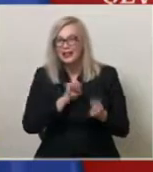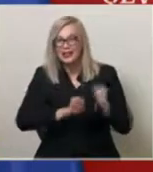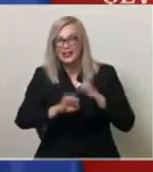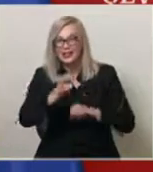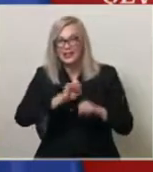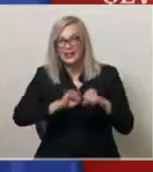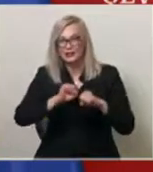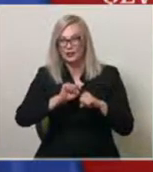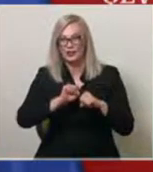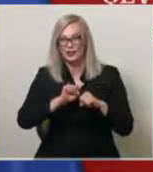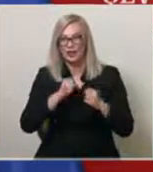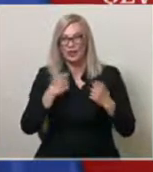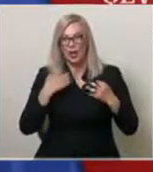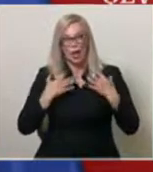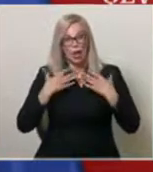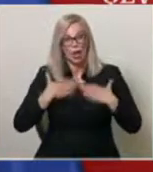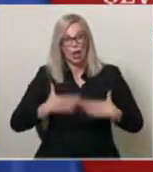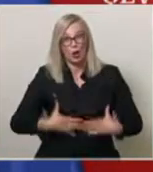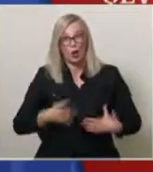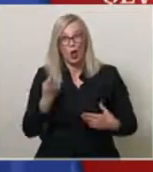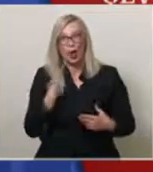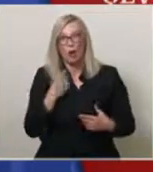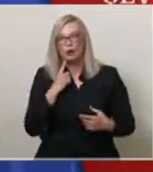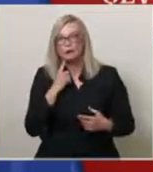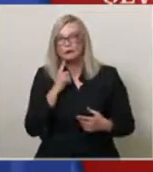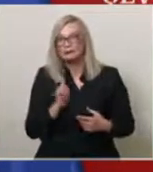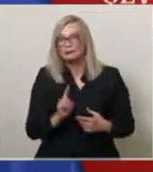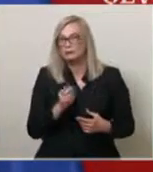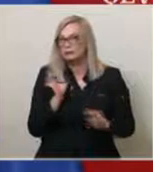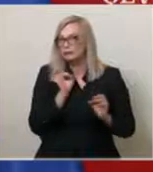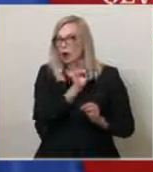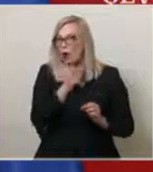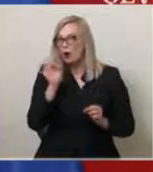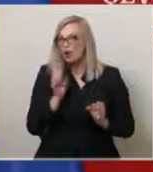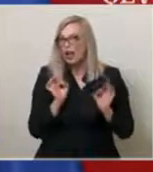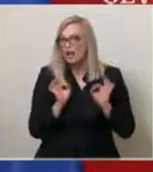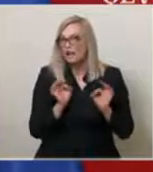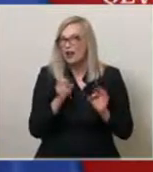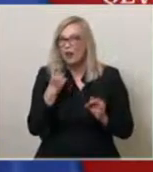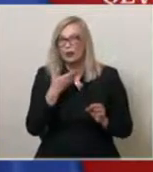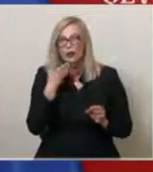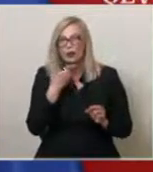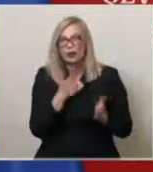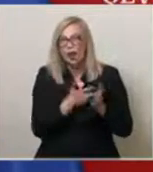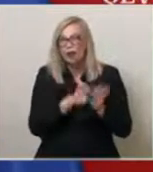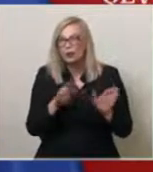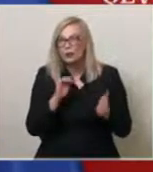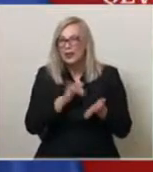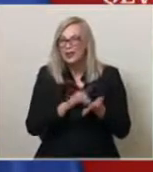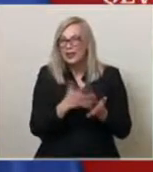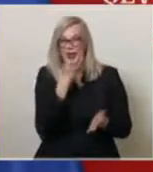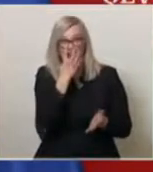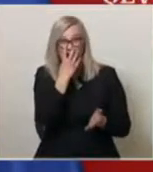заштитни одела од врвен квалитет од Чешка, како и 18.000 респиратори. Како што вие